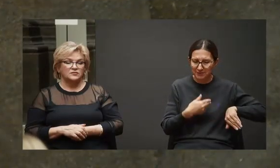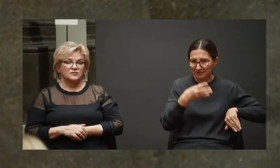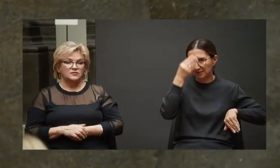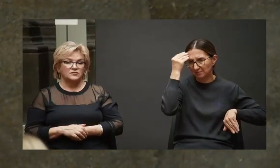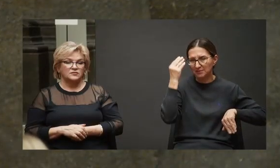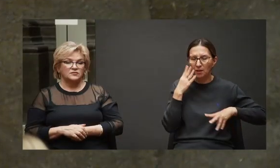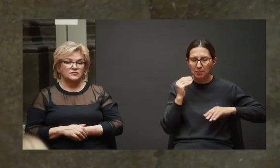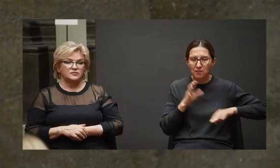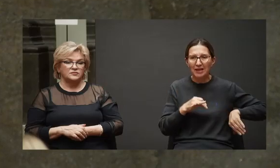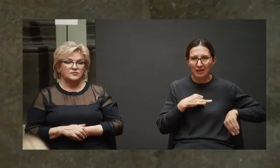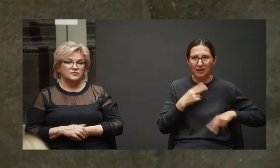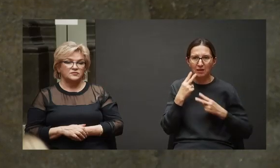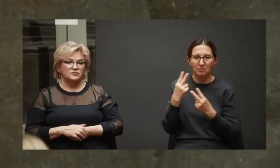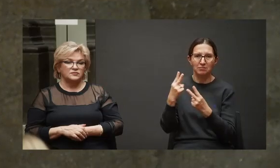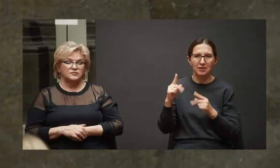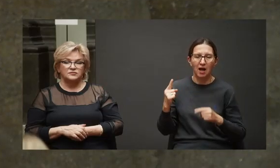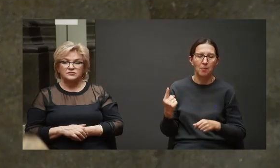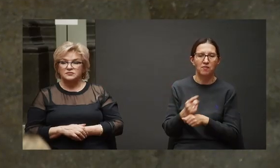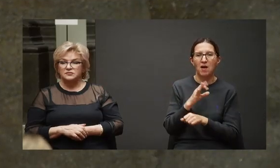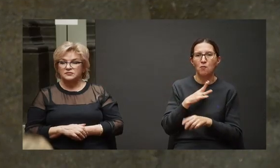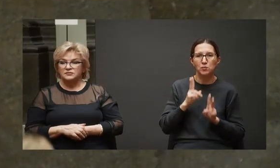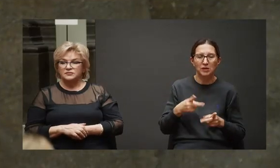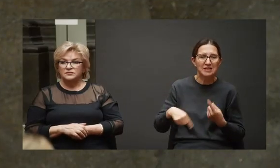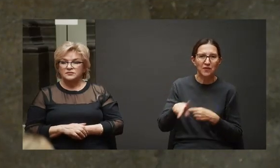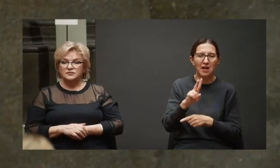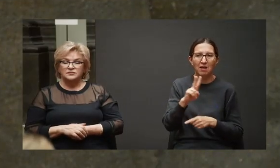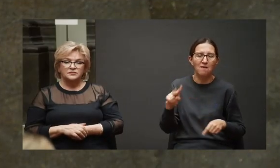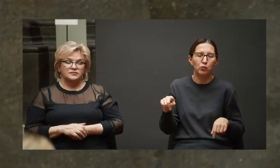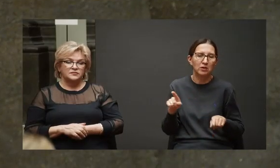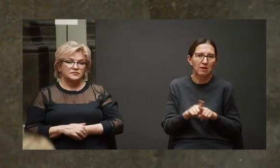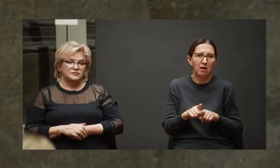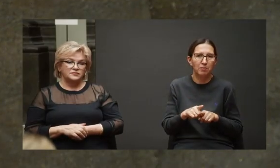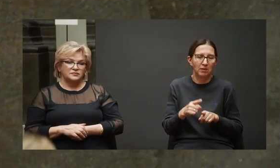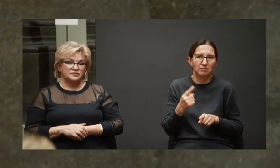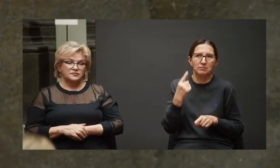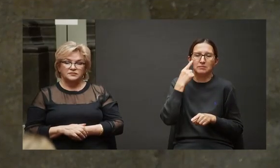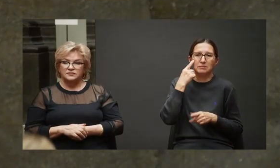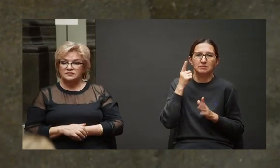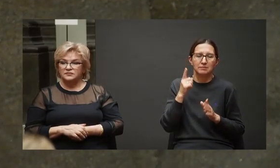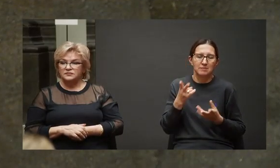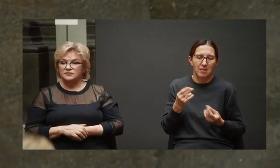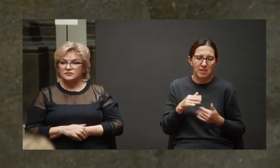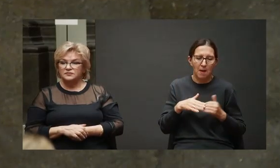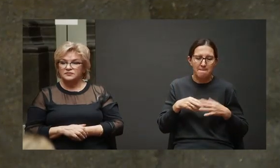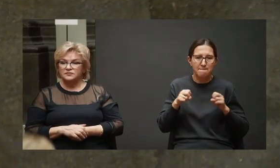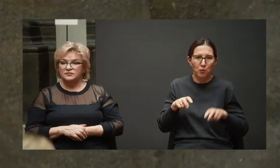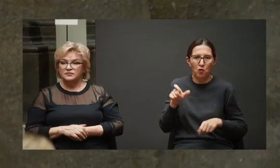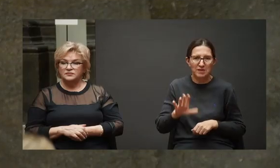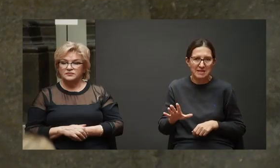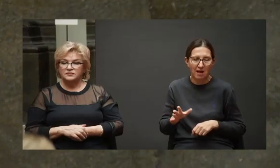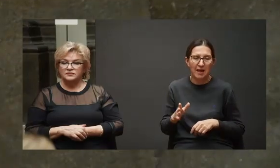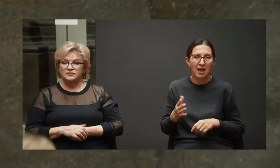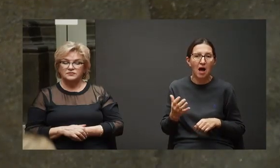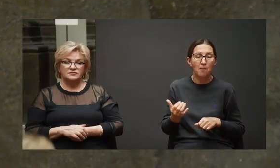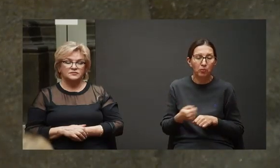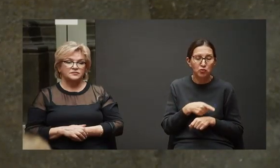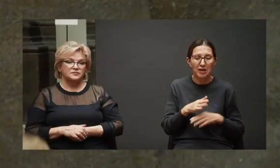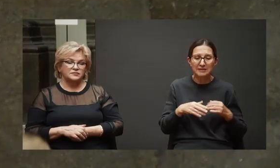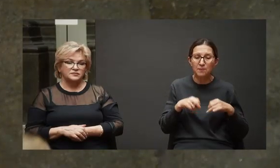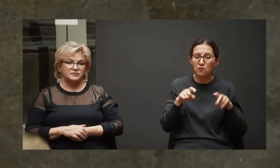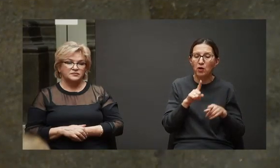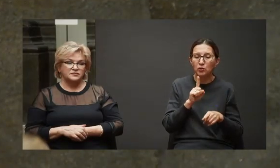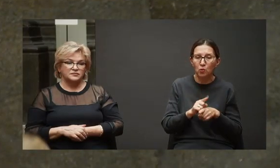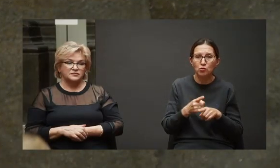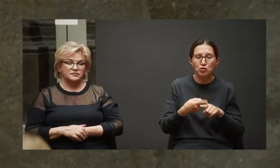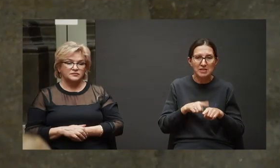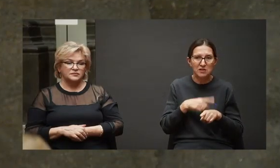И не исключено, что кого-то и осенит как бы непрофессионала, да, и профессионал должен это оформить, наверное, да, вот